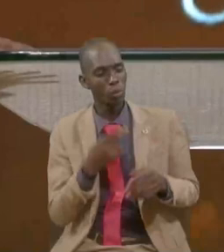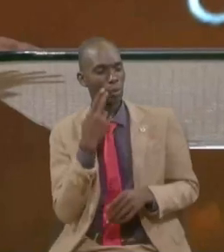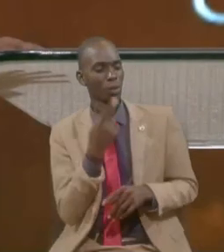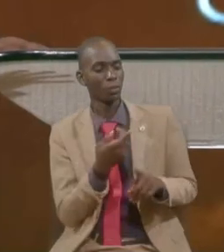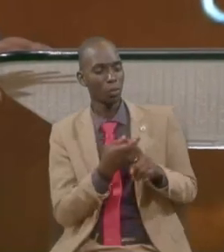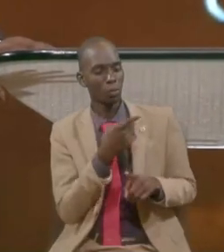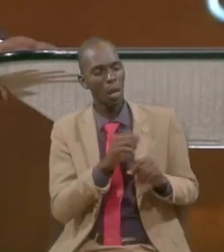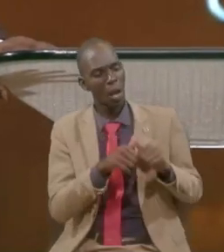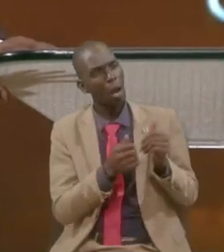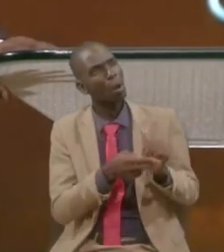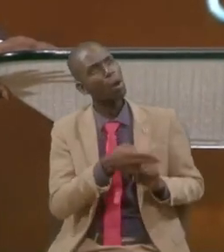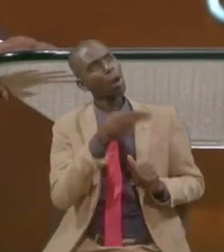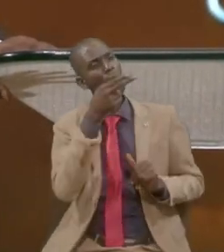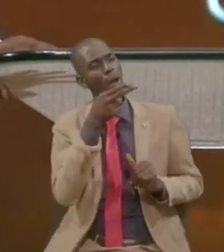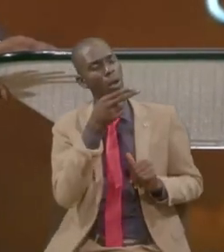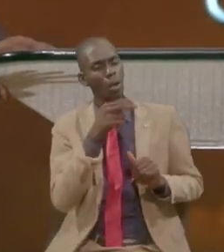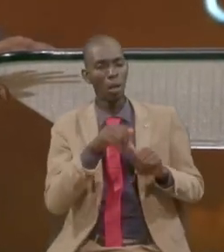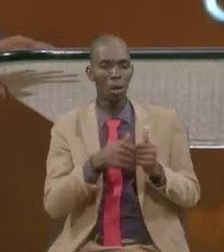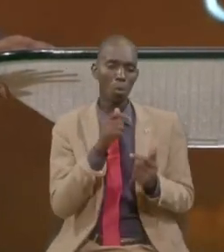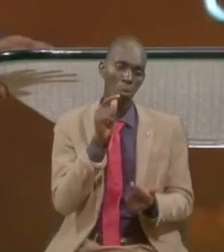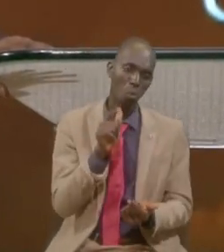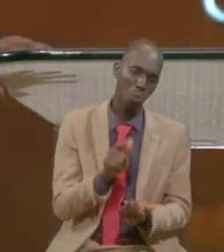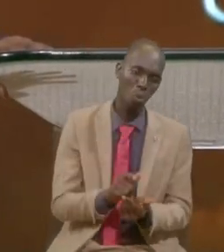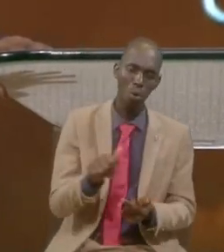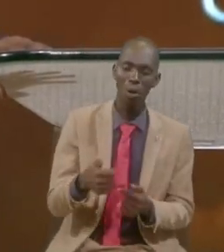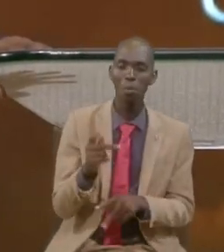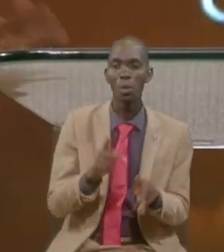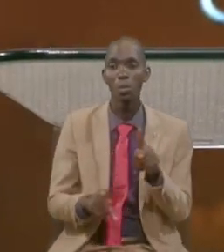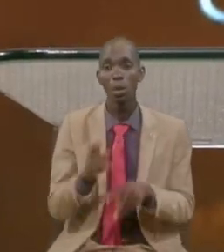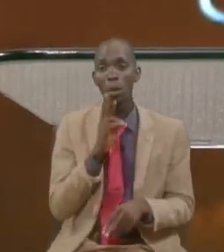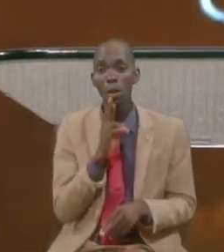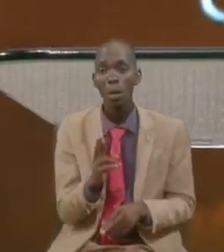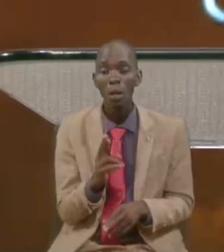vous voyez de combien ils sont élevés, combien ils sont